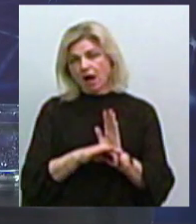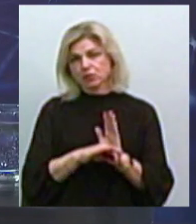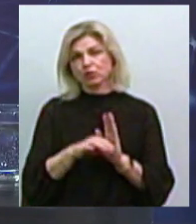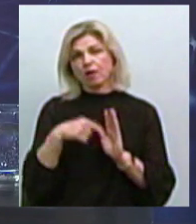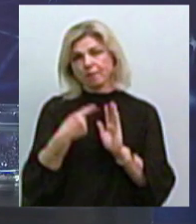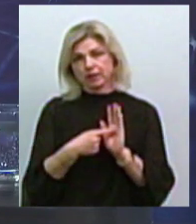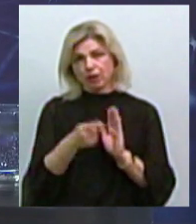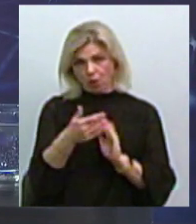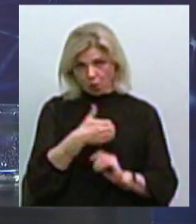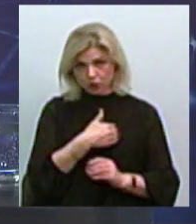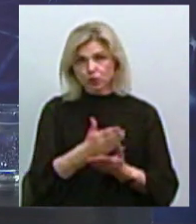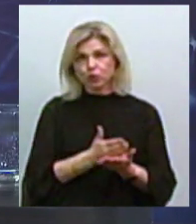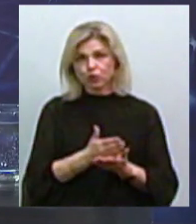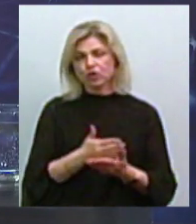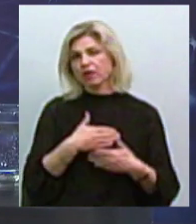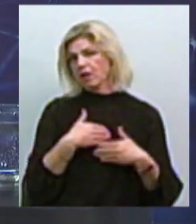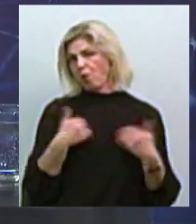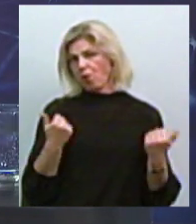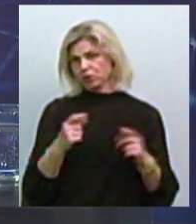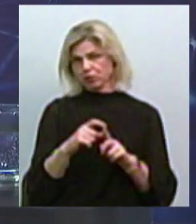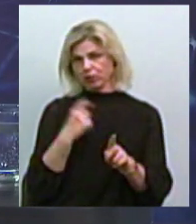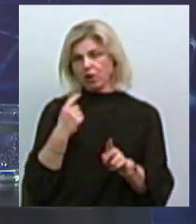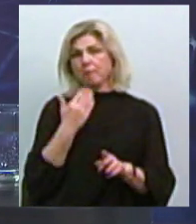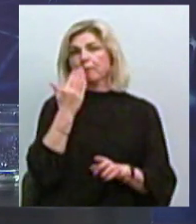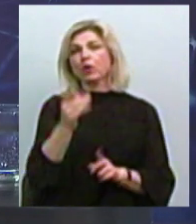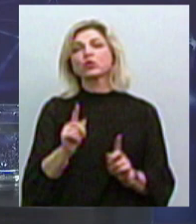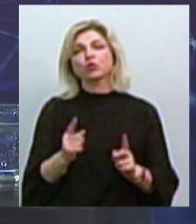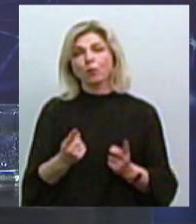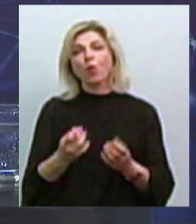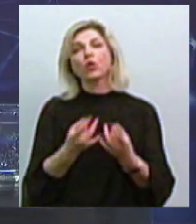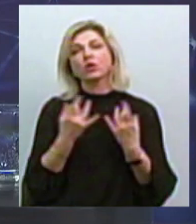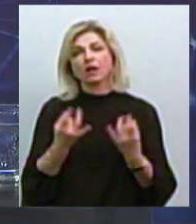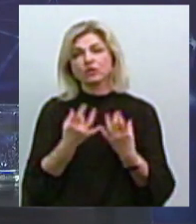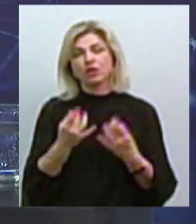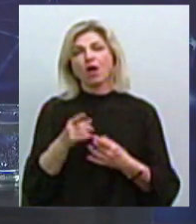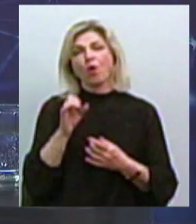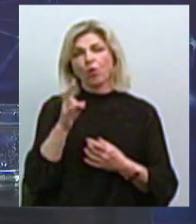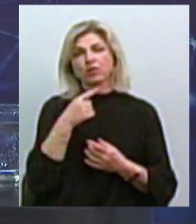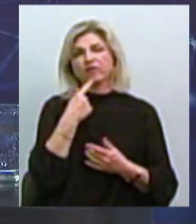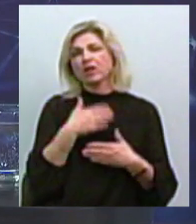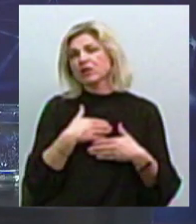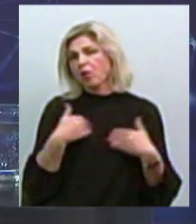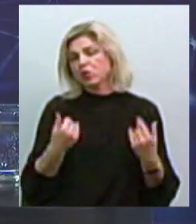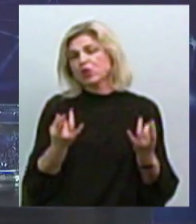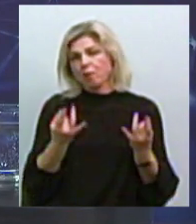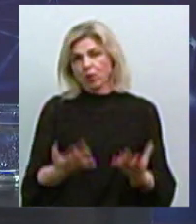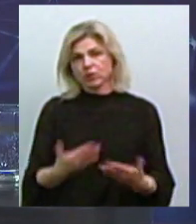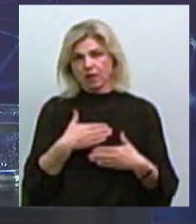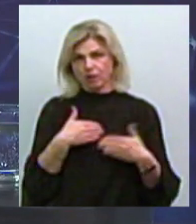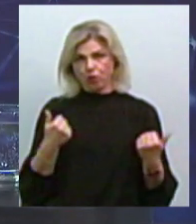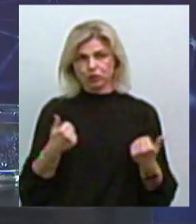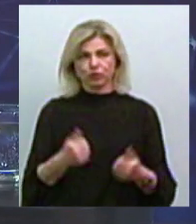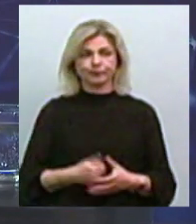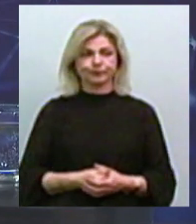питаємо, хочеш служити? Він каже, та не хочу. Ми кажемо, чого? Розкажи. Він говорить, та не хочу, просто от не хочу. Я кажу,